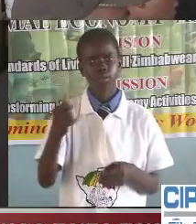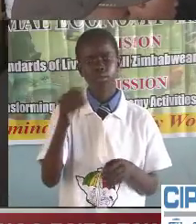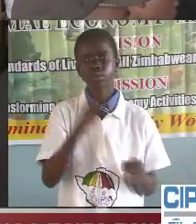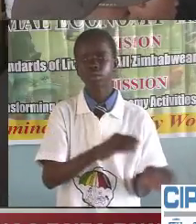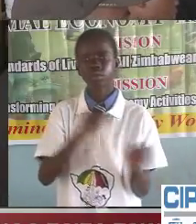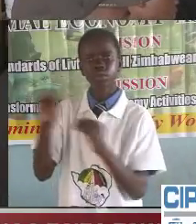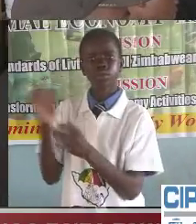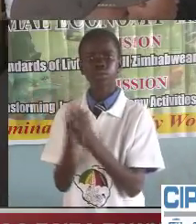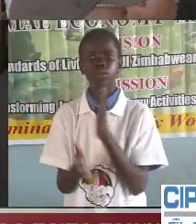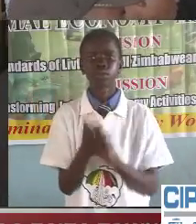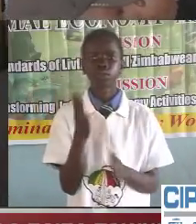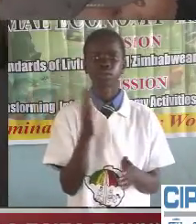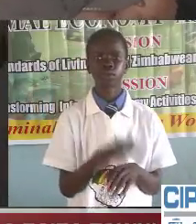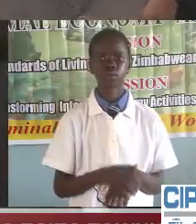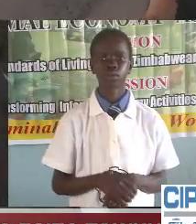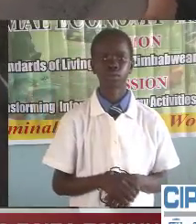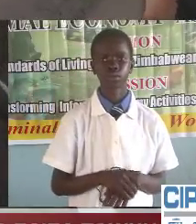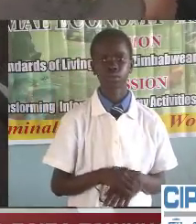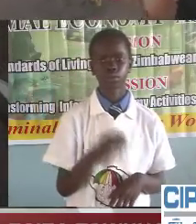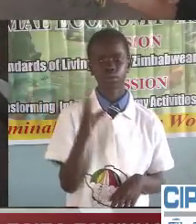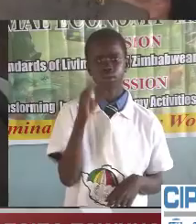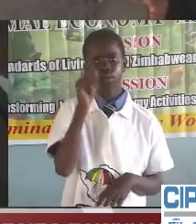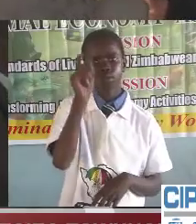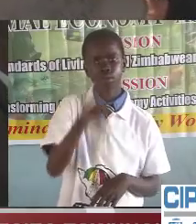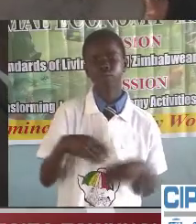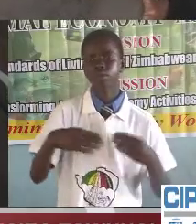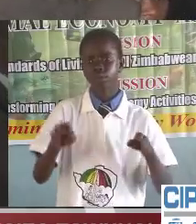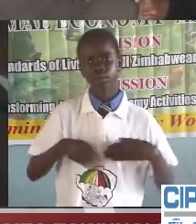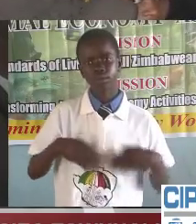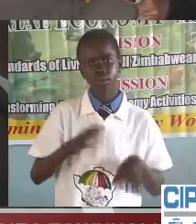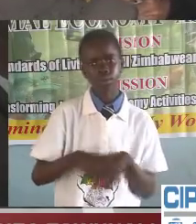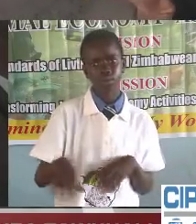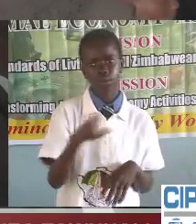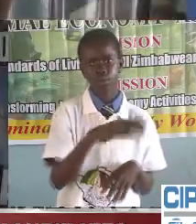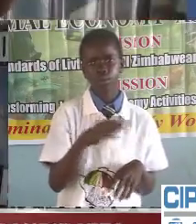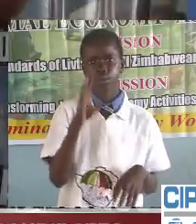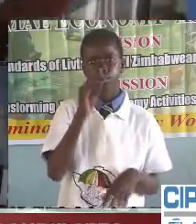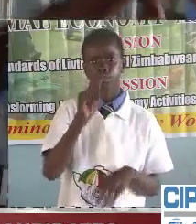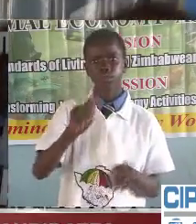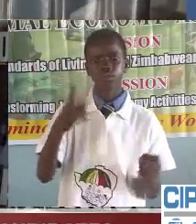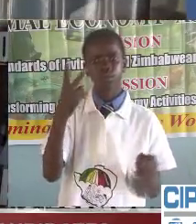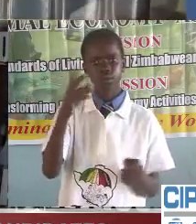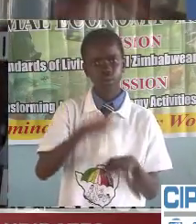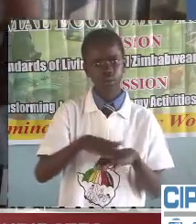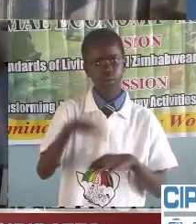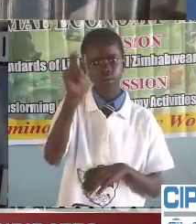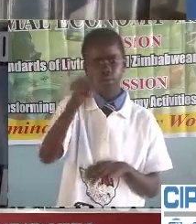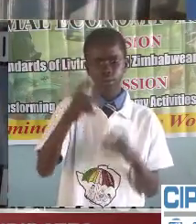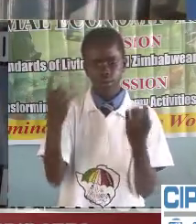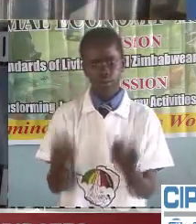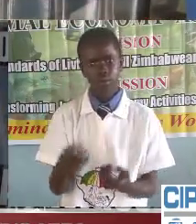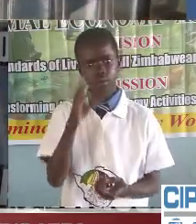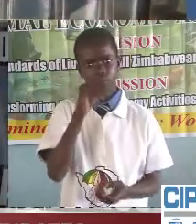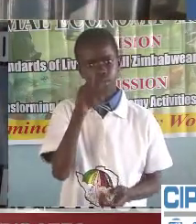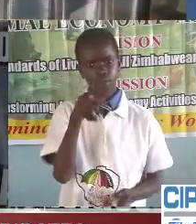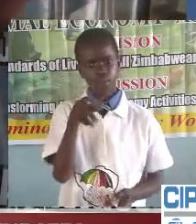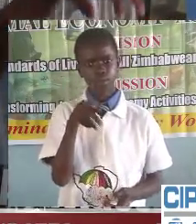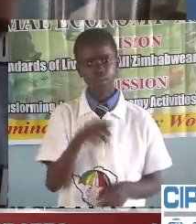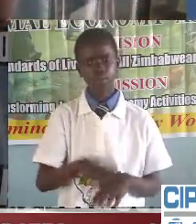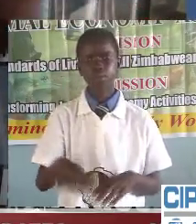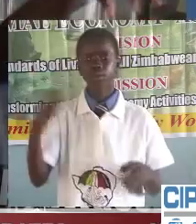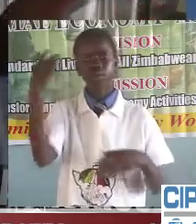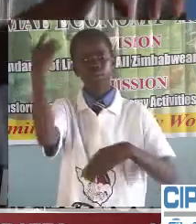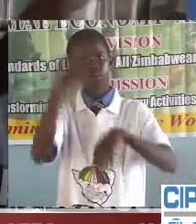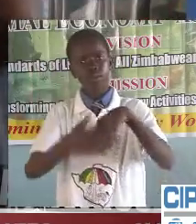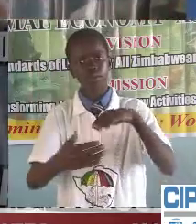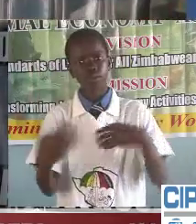haisvikiko. Mari yenyu inobva kupi? Inobva kumaticha. Handidzi, saka maticha anozosvika rekwamucheke. Toita sei kuti mabhazi